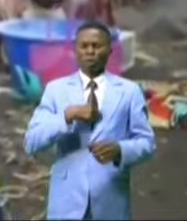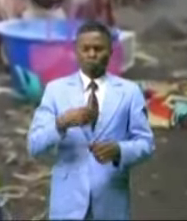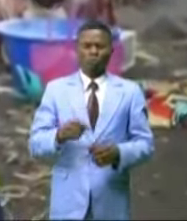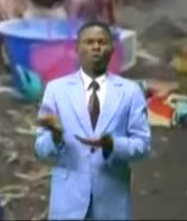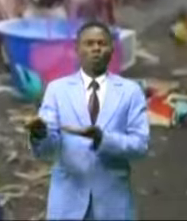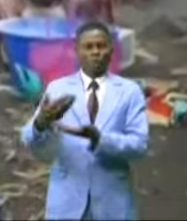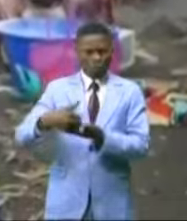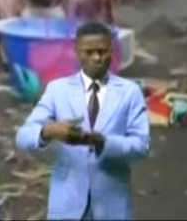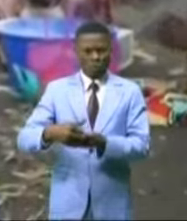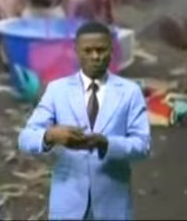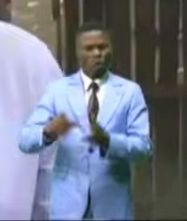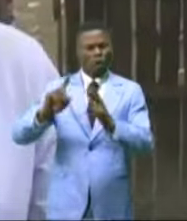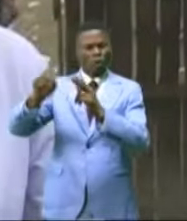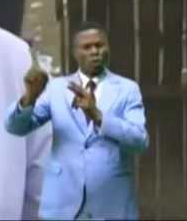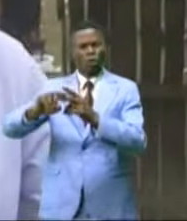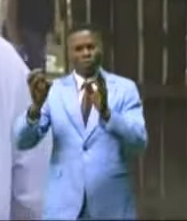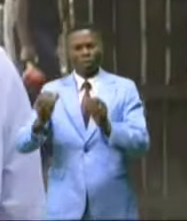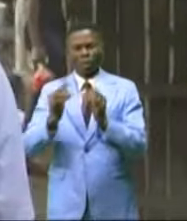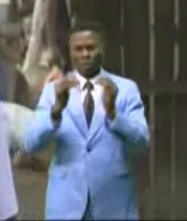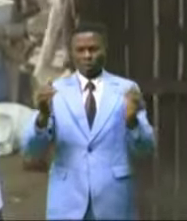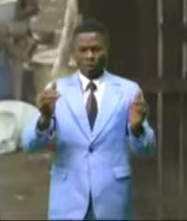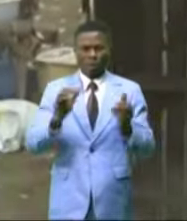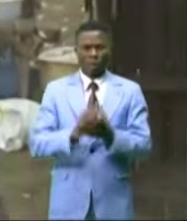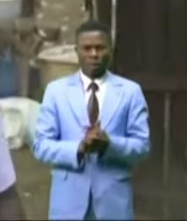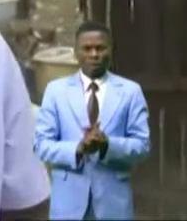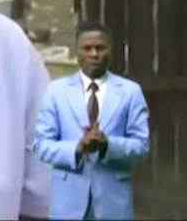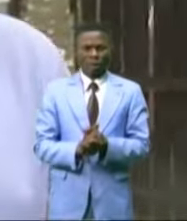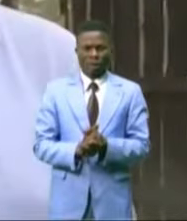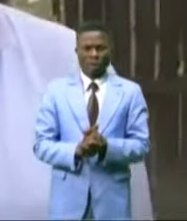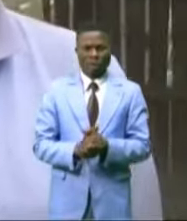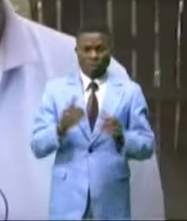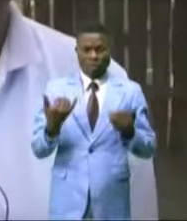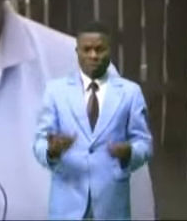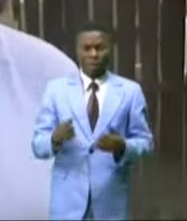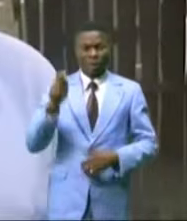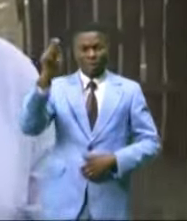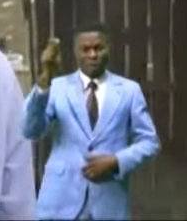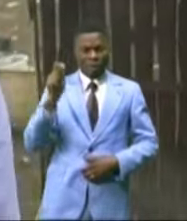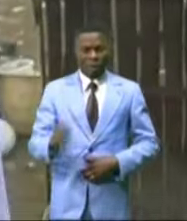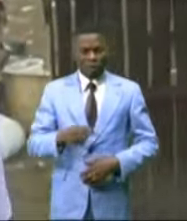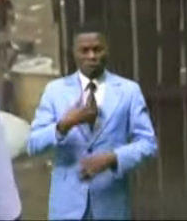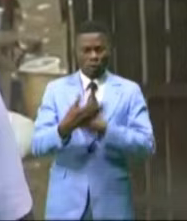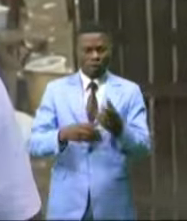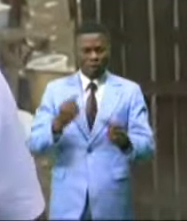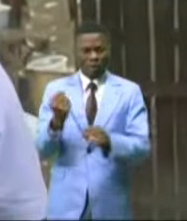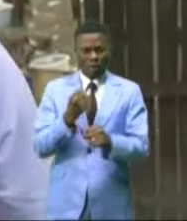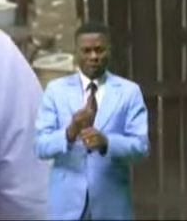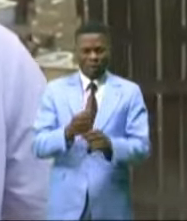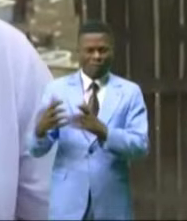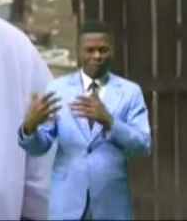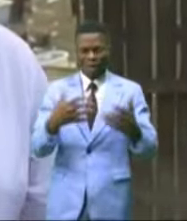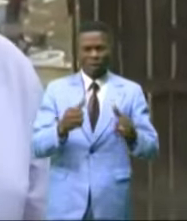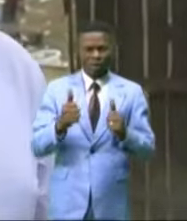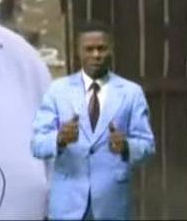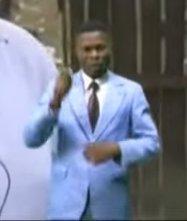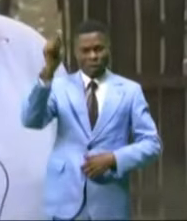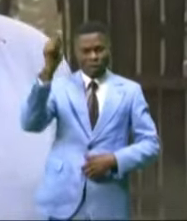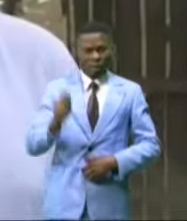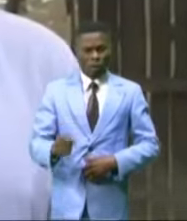juukimbizi vatutesa ile kusema basoda washakimbia ni bongu basoda